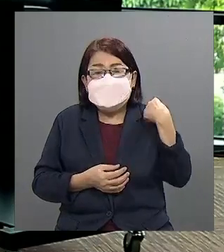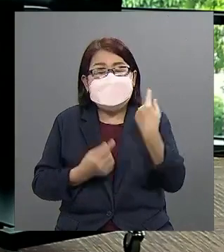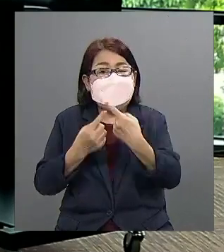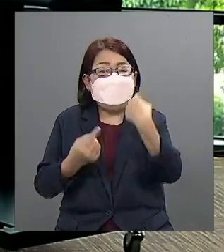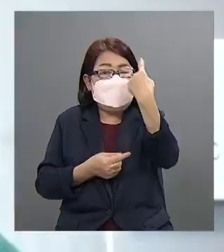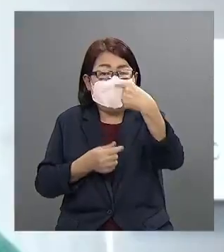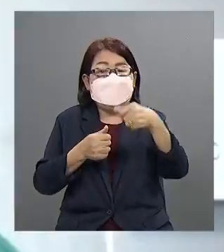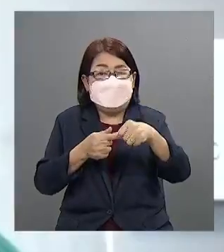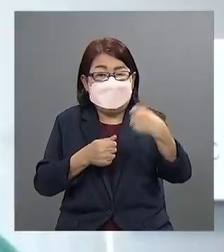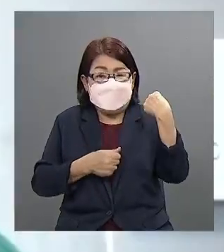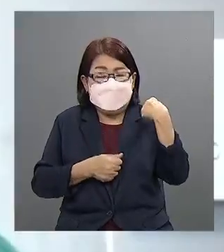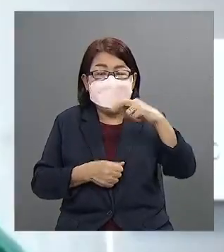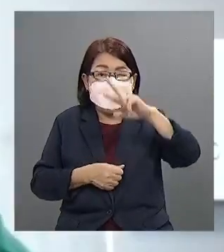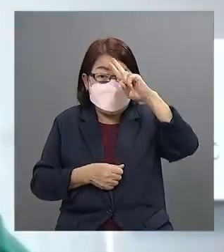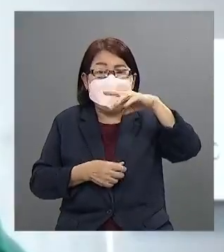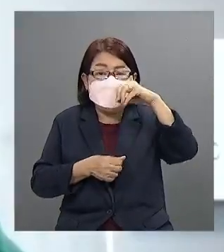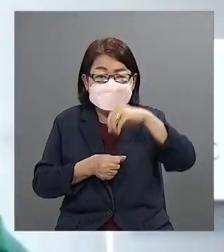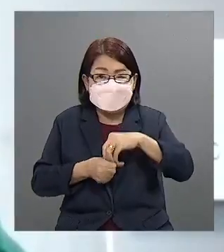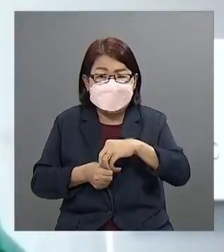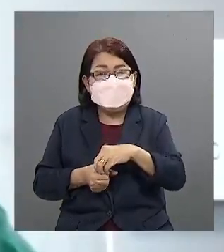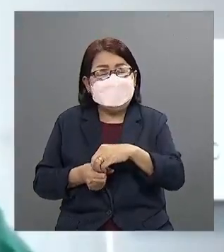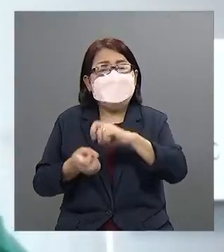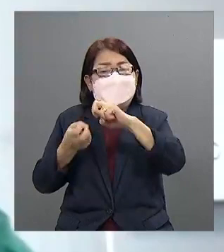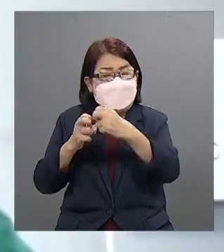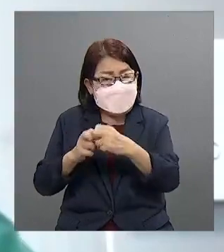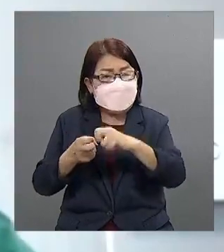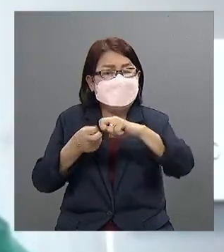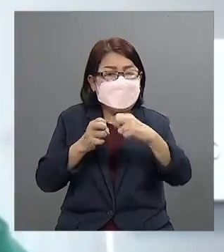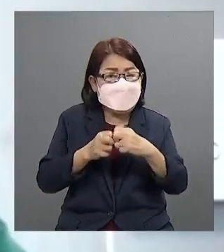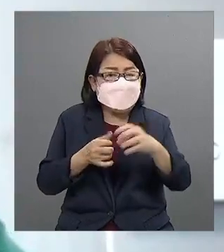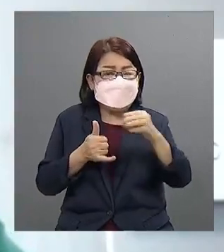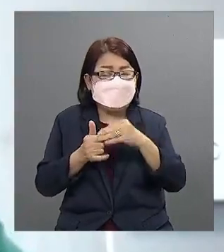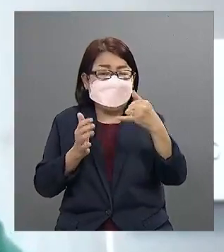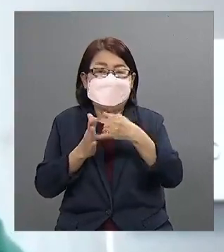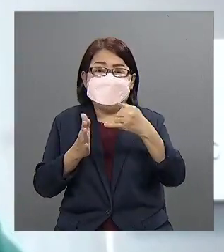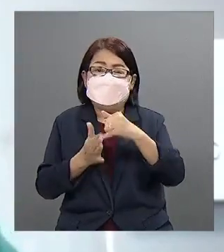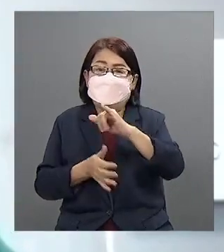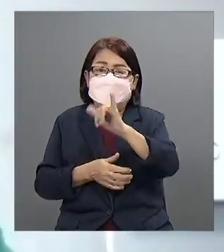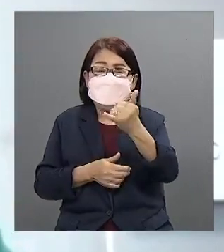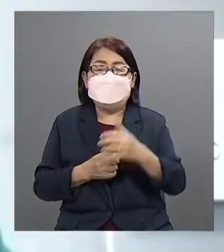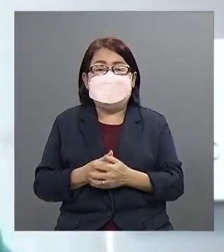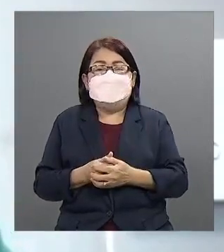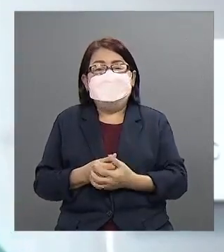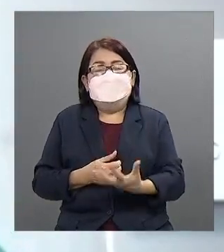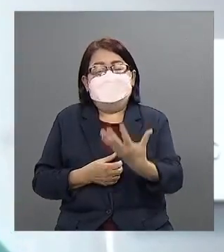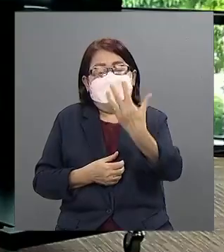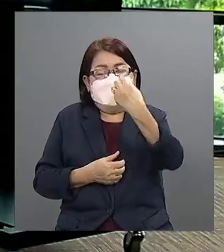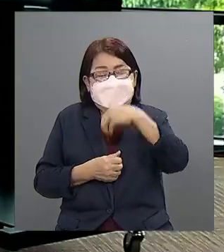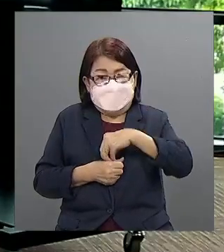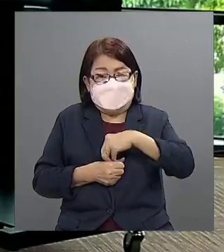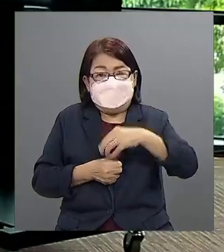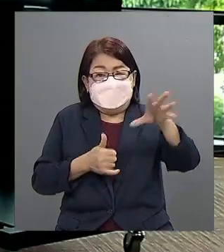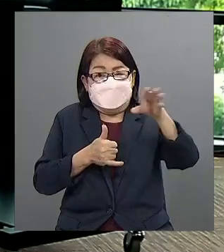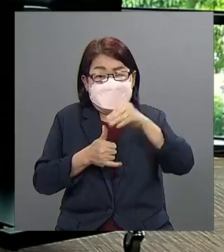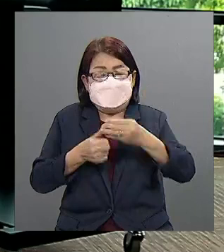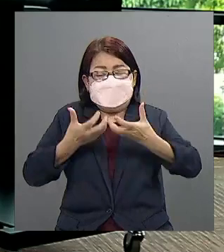มีความเสี่ยงต่างๆเนี่ยค่ะก็จะทำให้มีโอกาสที่จะเกิดอาการหนักได้มากกว่าคนที่ร่างกายแข็งแรง